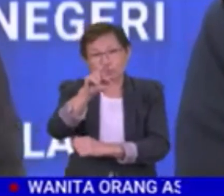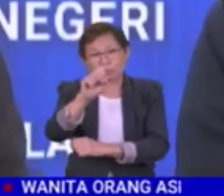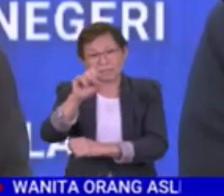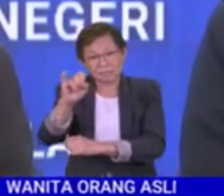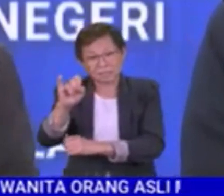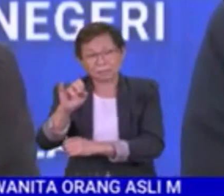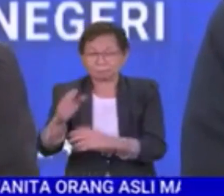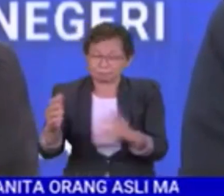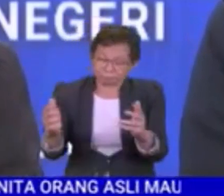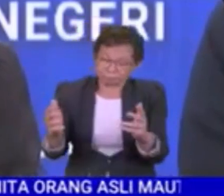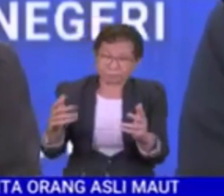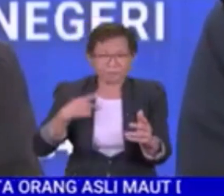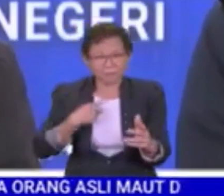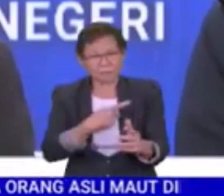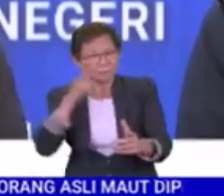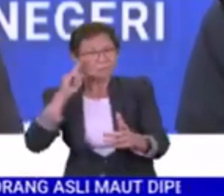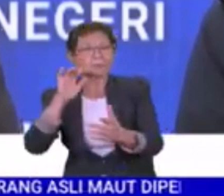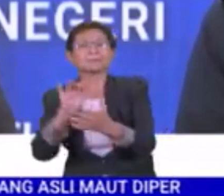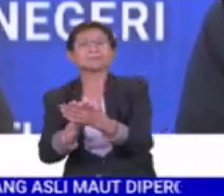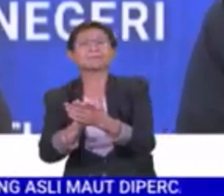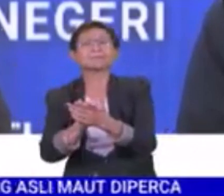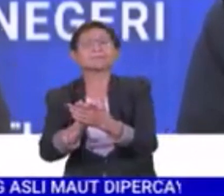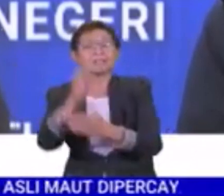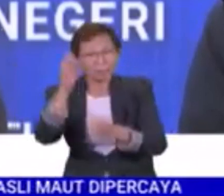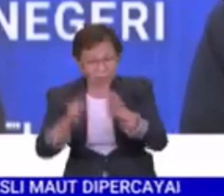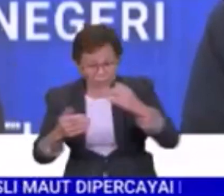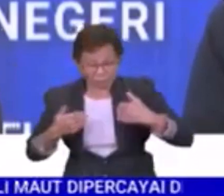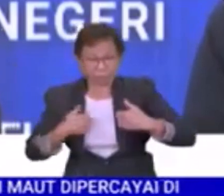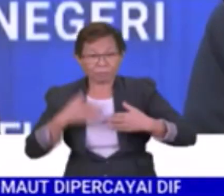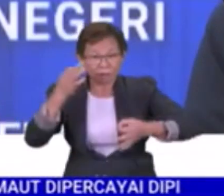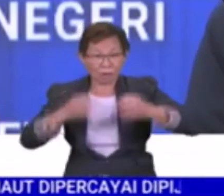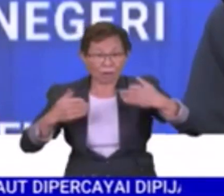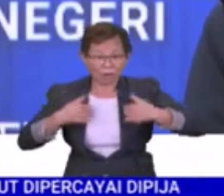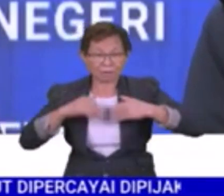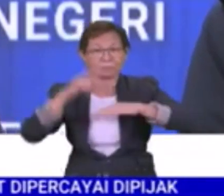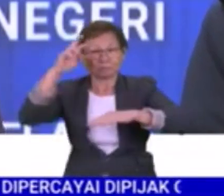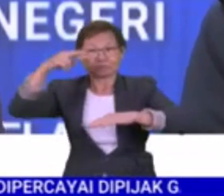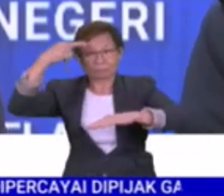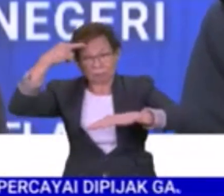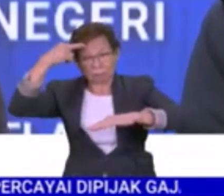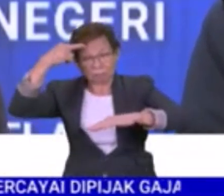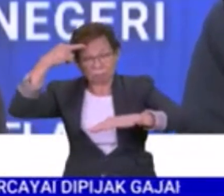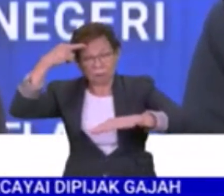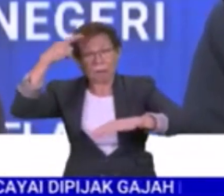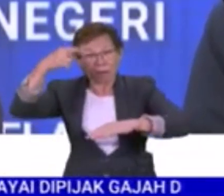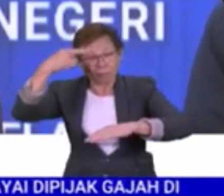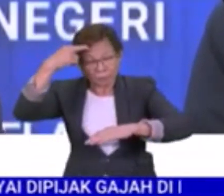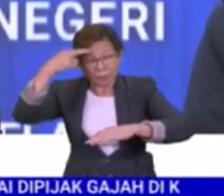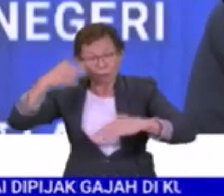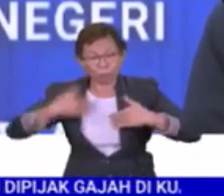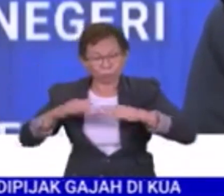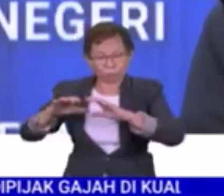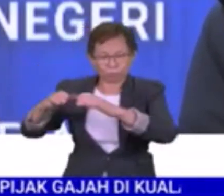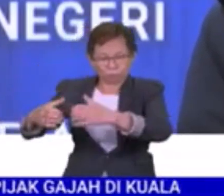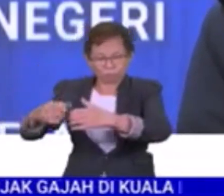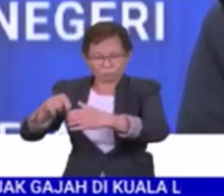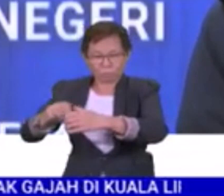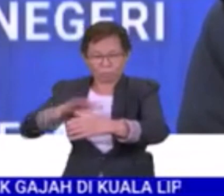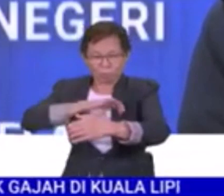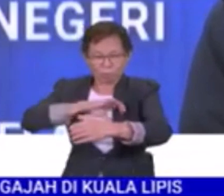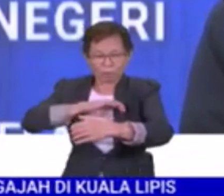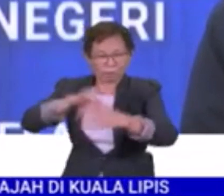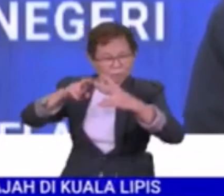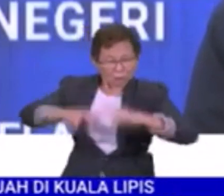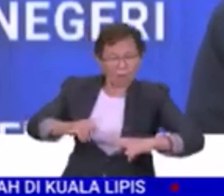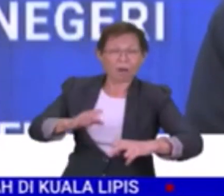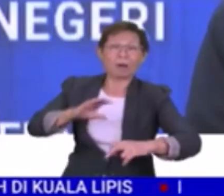kita percaya kalau ada asas untuk pasukan polis membuat siasatan, pasukan